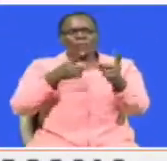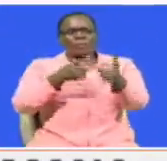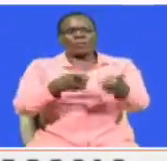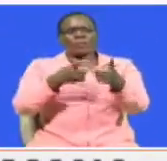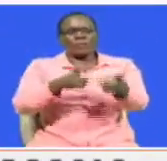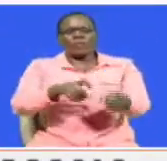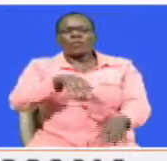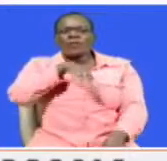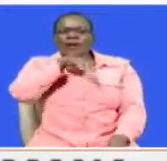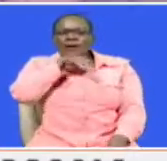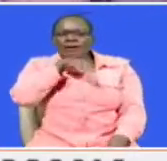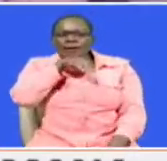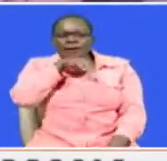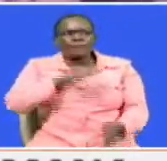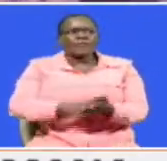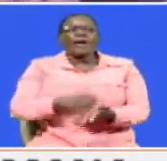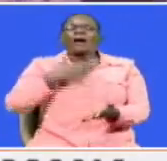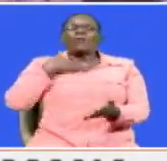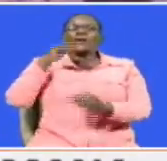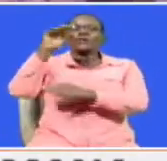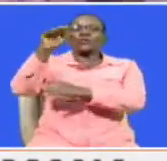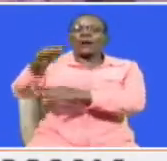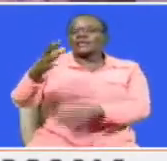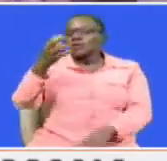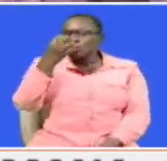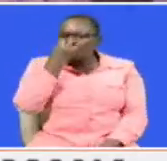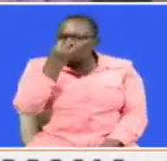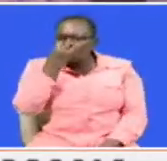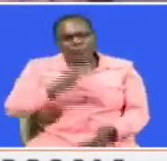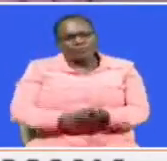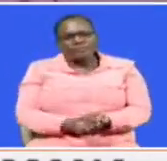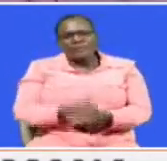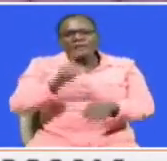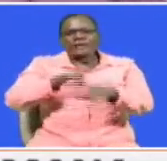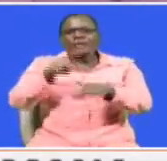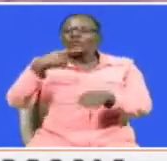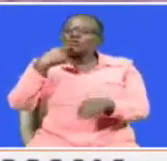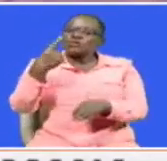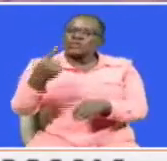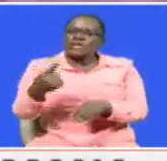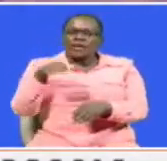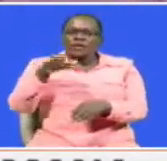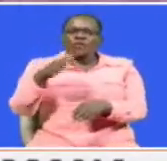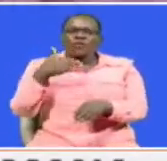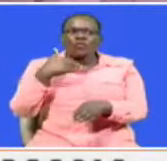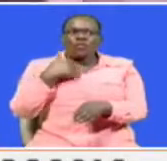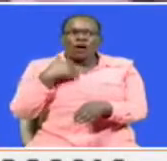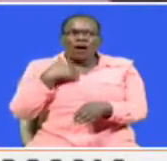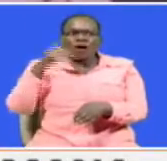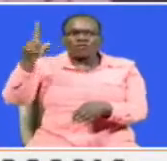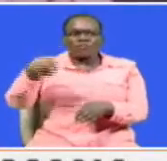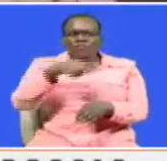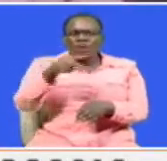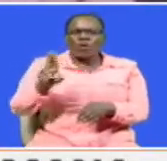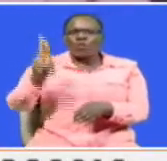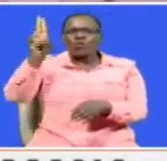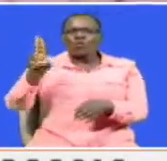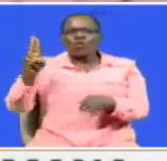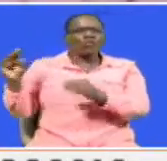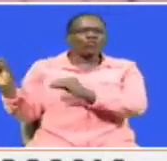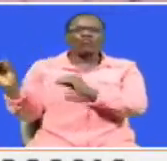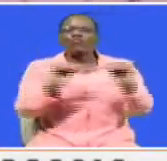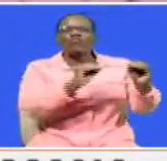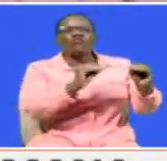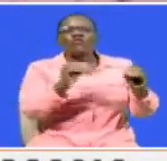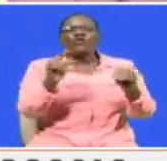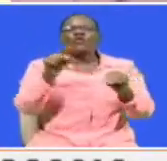kiongozi wa Azimio Raila Odinga. I want to ask Ruto, ukisema ya kwamba utasafirisha Raila na Uhuru,